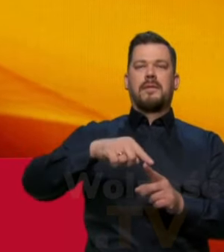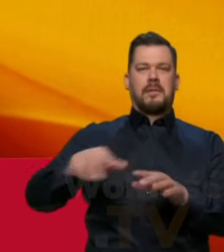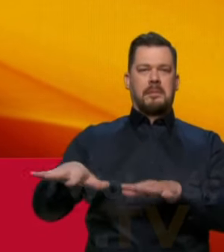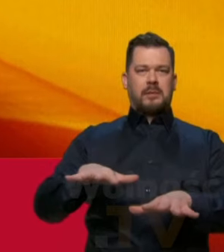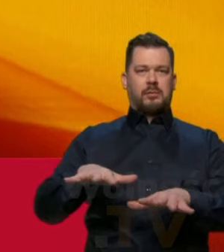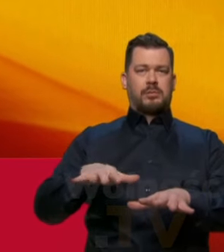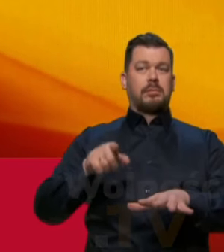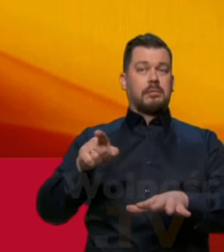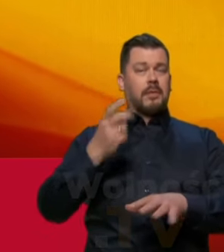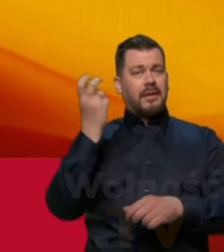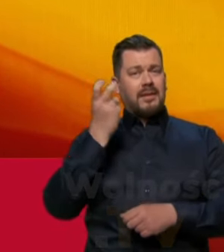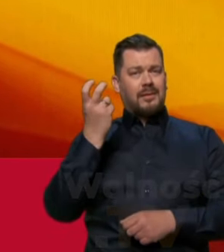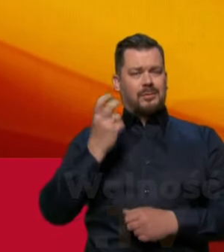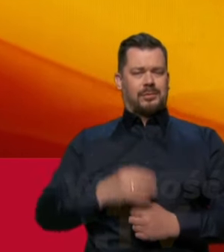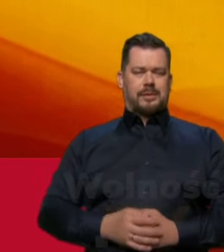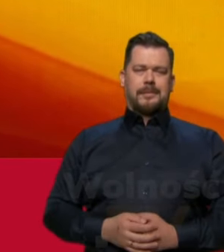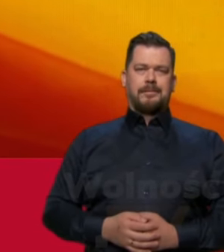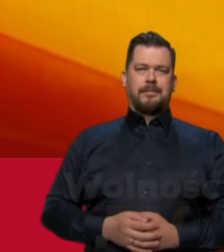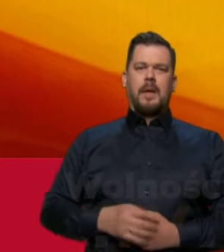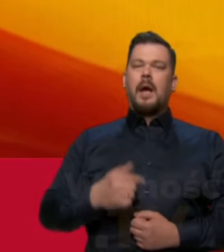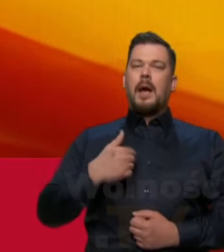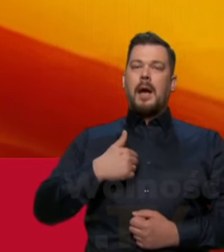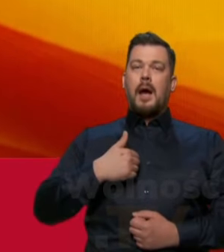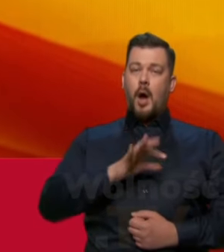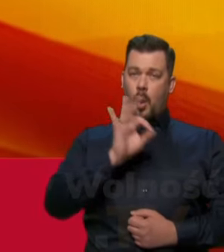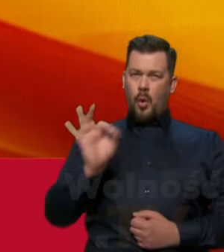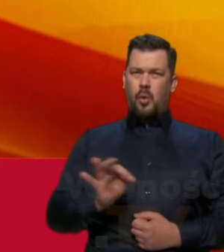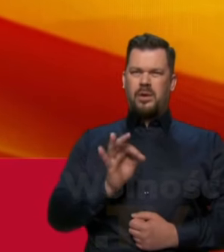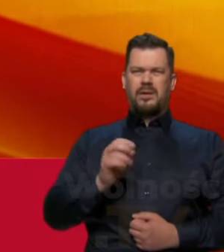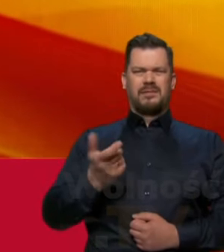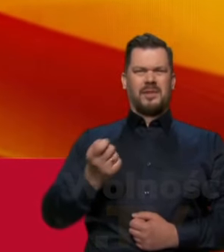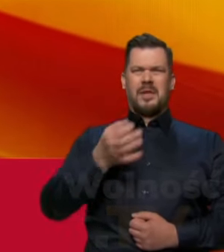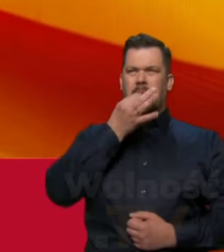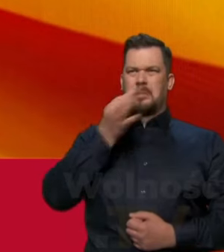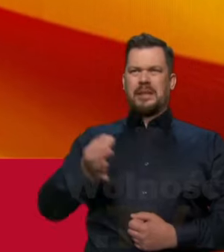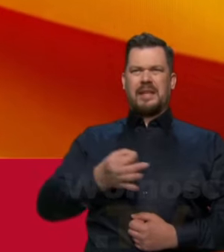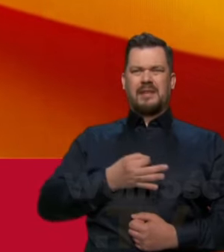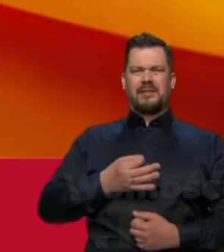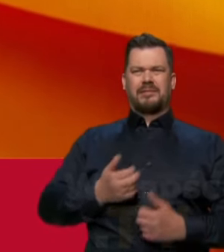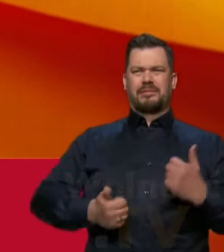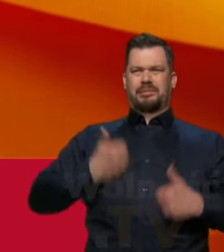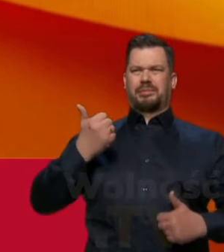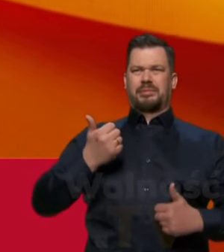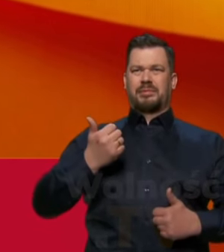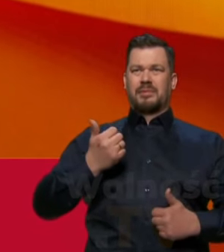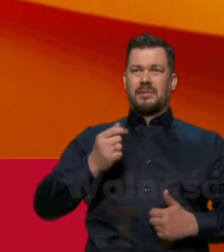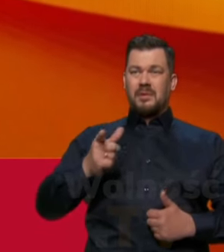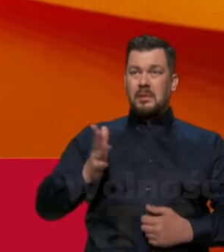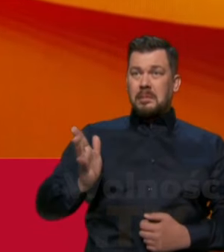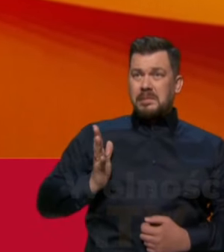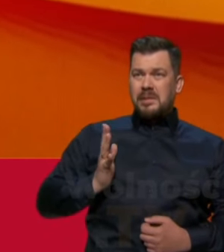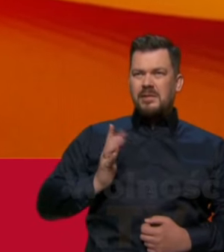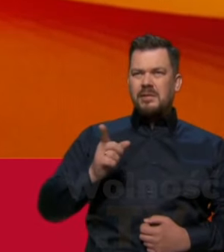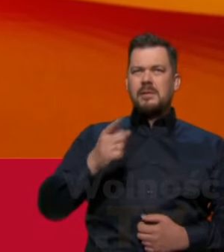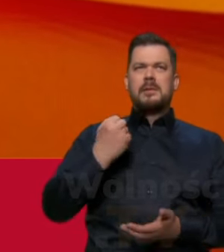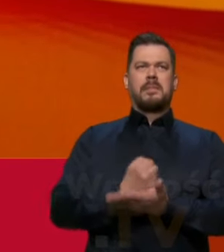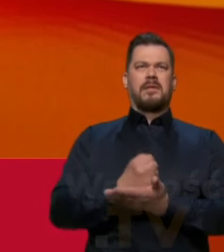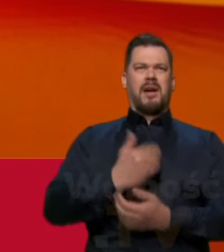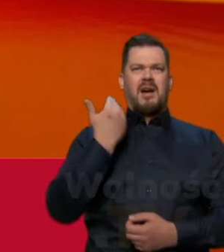tym bezpośrednio zainteresowani. Natomiast jestem zawiedziony pytaniem, ponieważ bezpieczeństwo dzisiaj brzmi nie